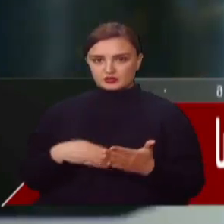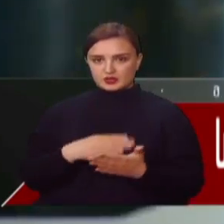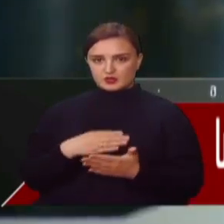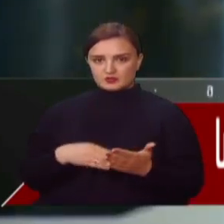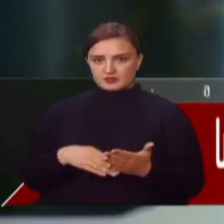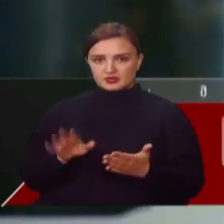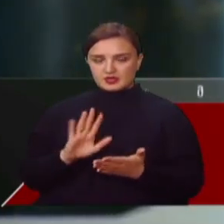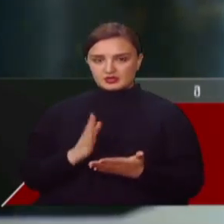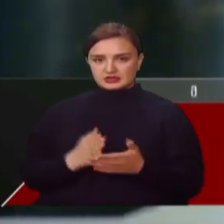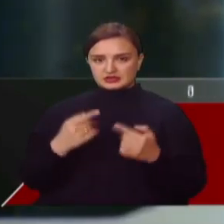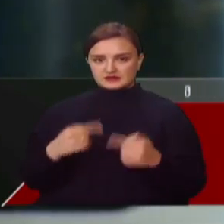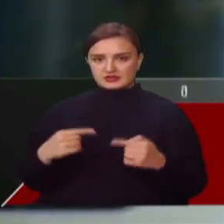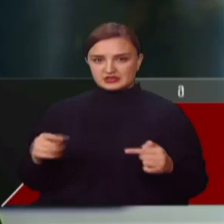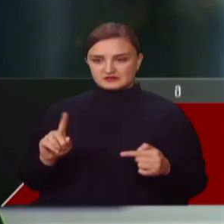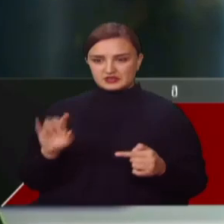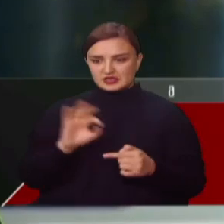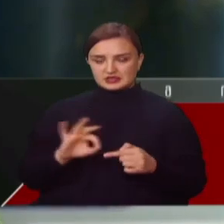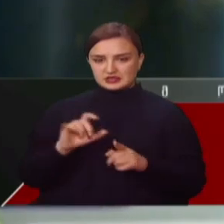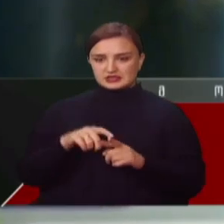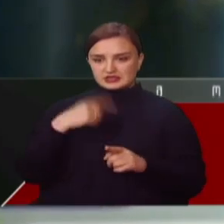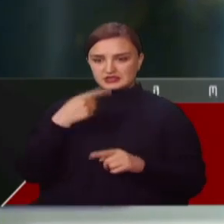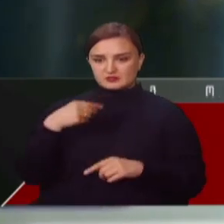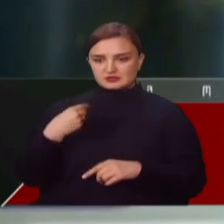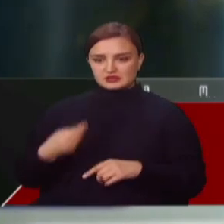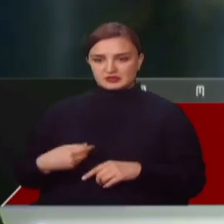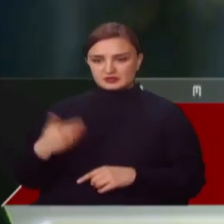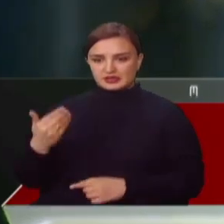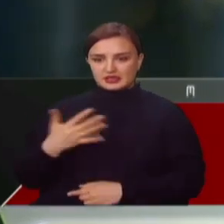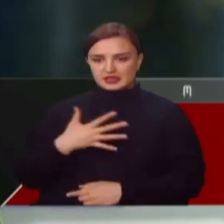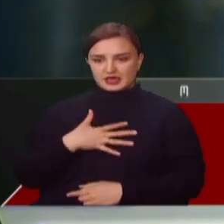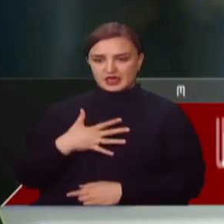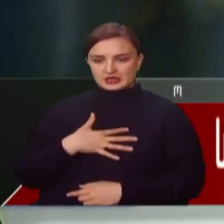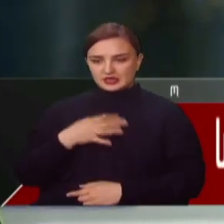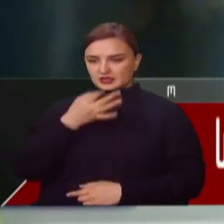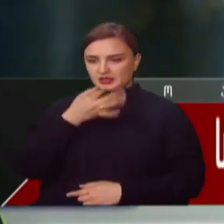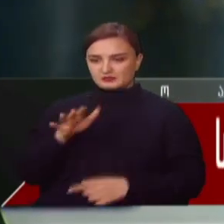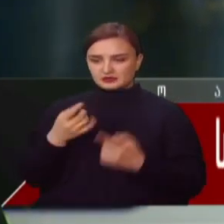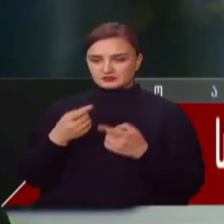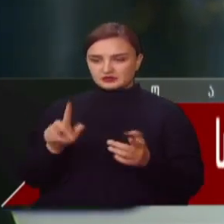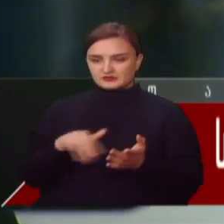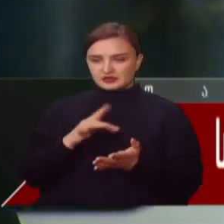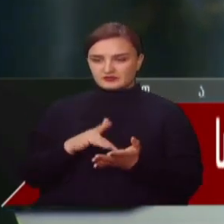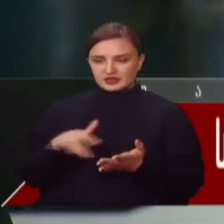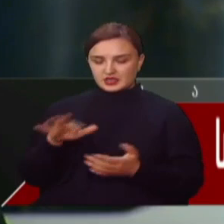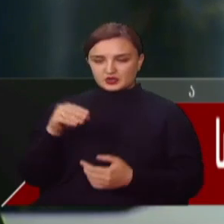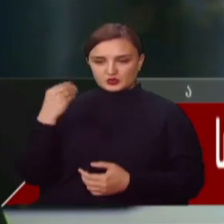არის სხვადასხვა რამეზე საუბარი, რასაკვირველია საფრანგეთიც, კანადაც, ნებისმიერი სხვა ქვეყანა, თურქეთიც